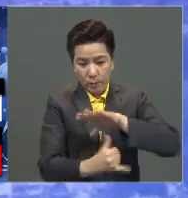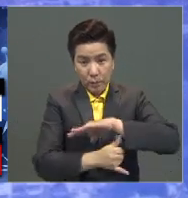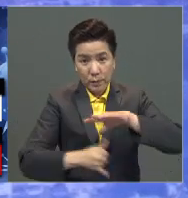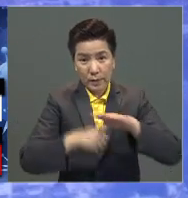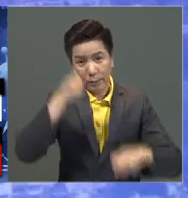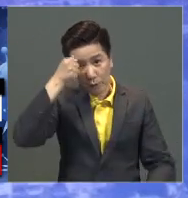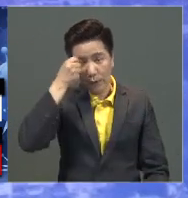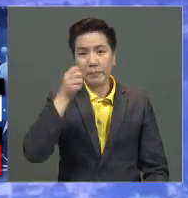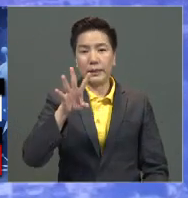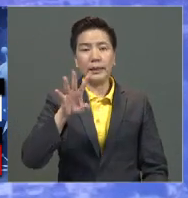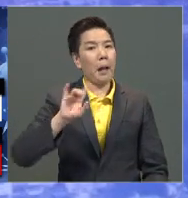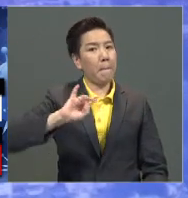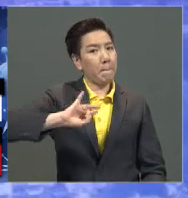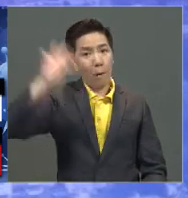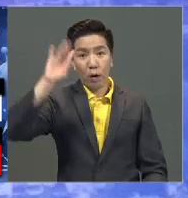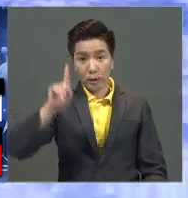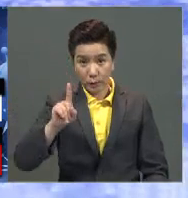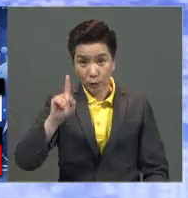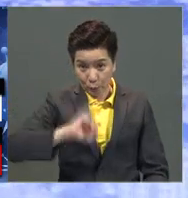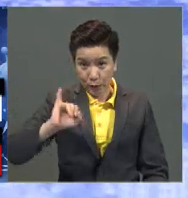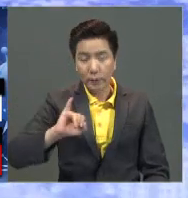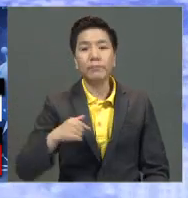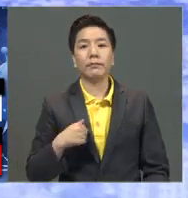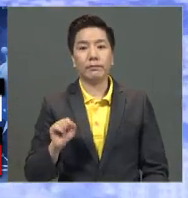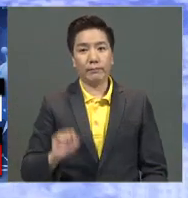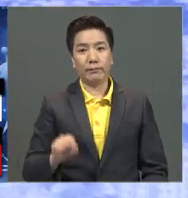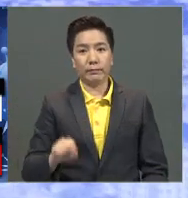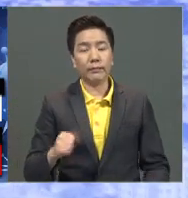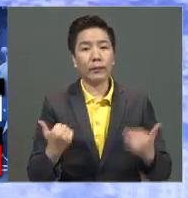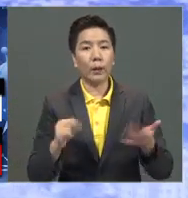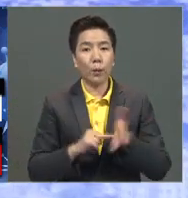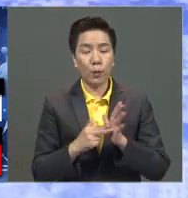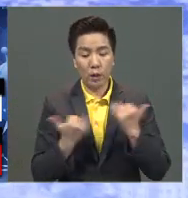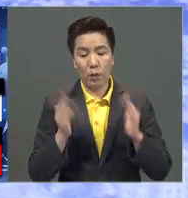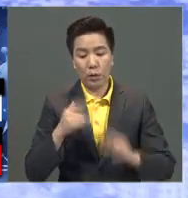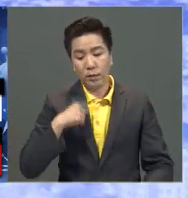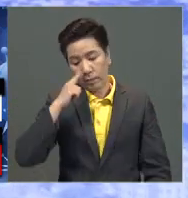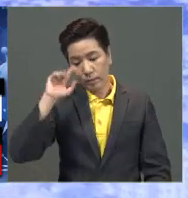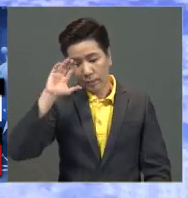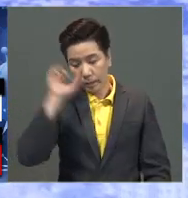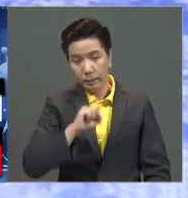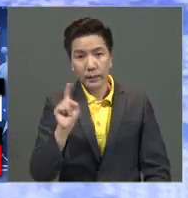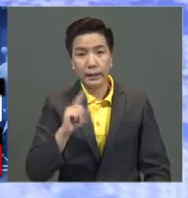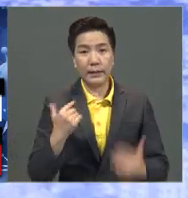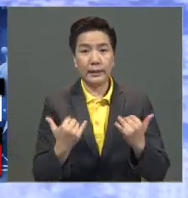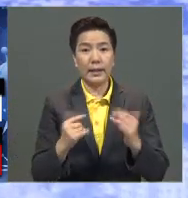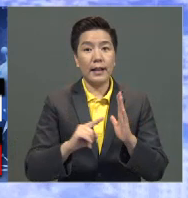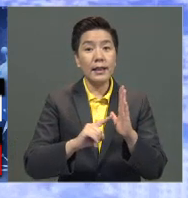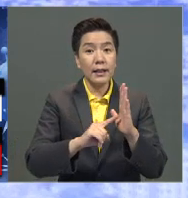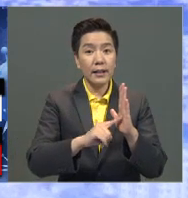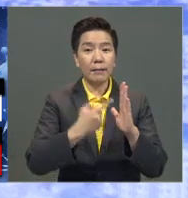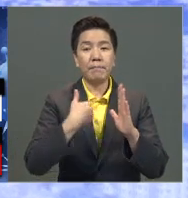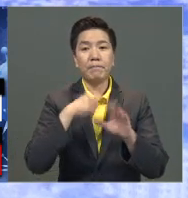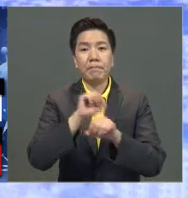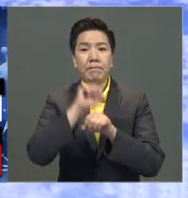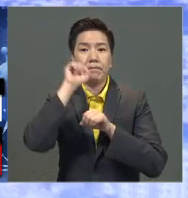ถูกต้องไหมคะ ถูกต้องครับถูกต้องครับคือถ้าพี่น้องประชาชนสังเกตดีๆเนี่ยในช่วงต้นที่เราประ